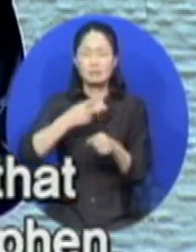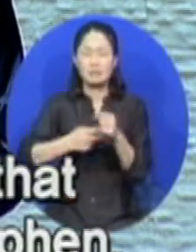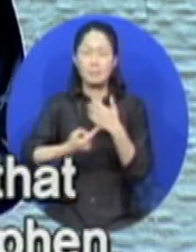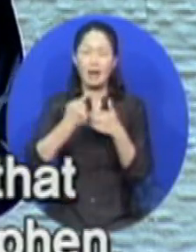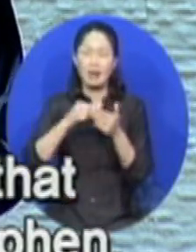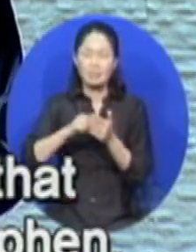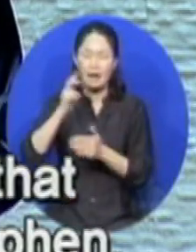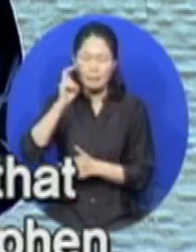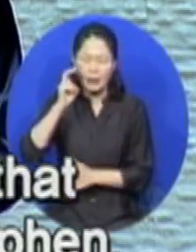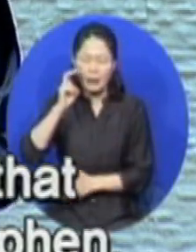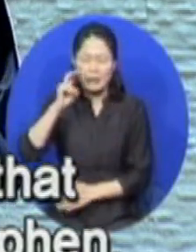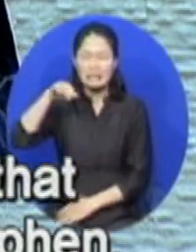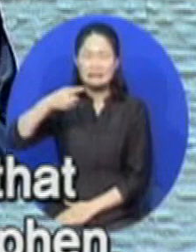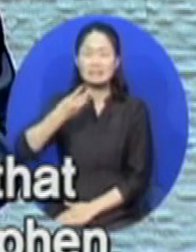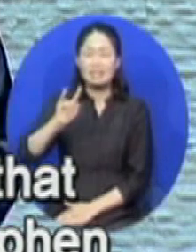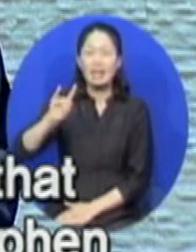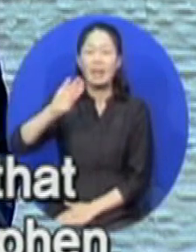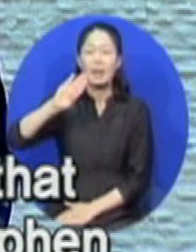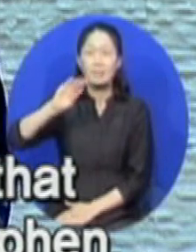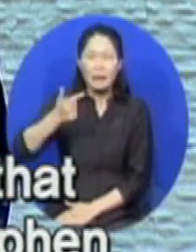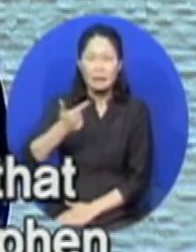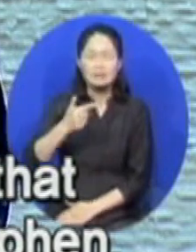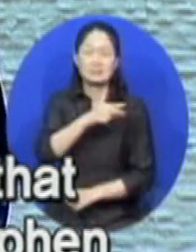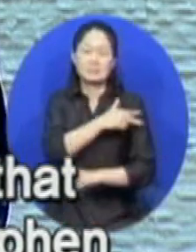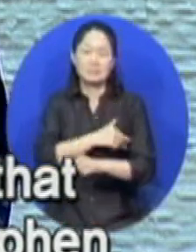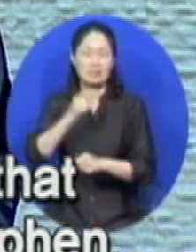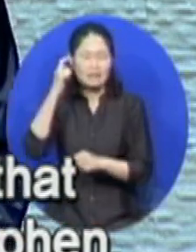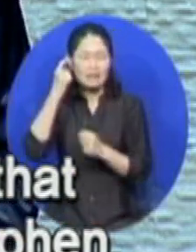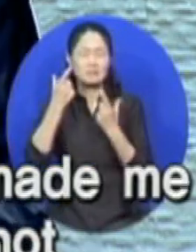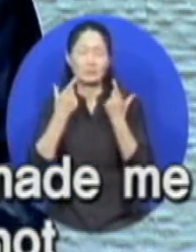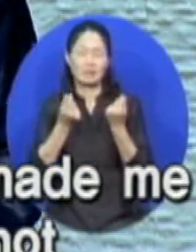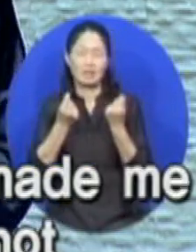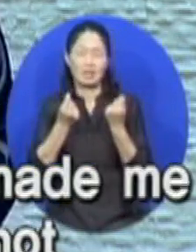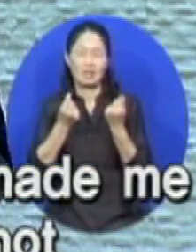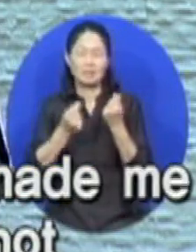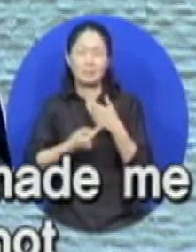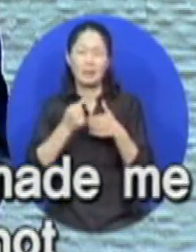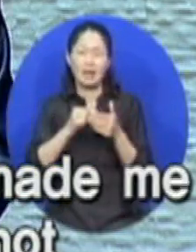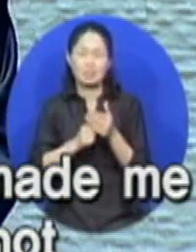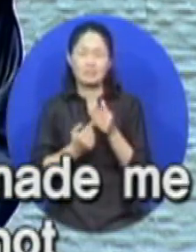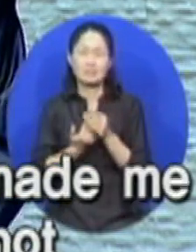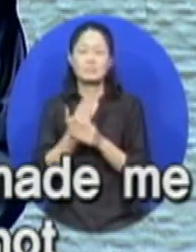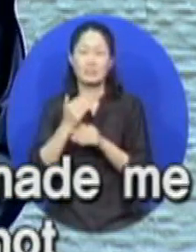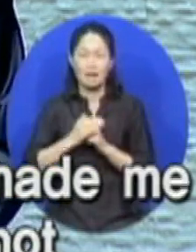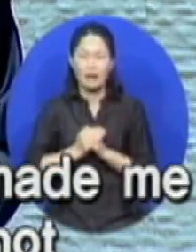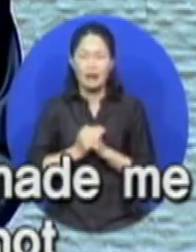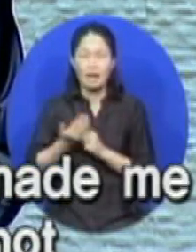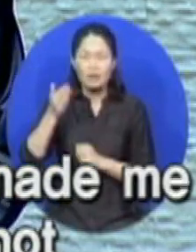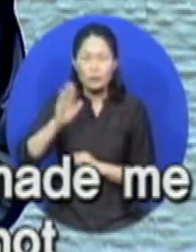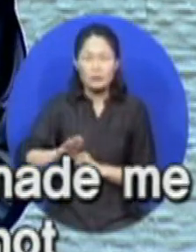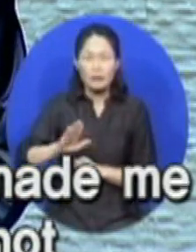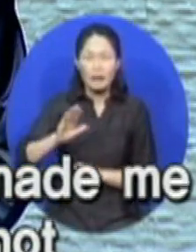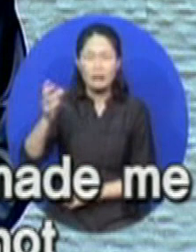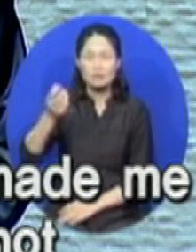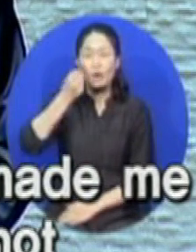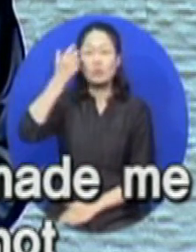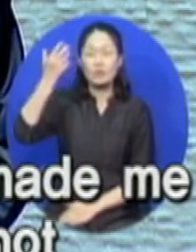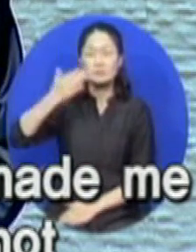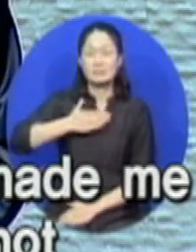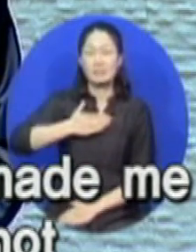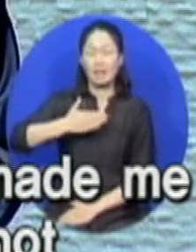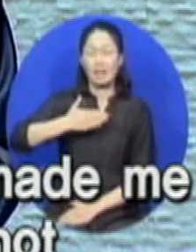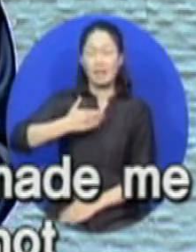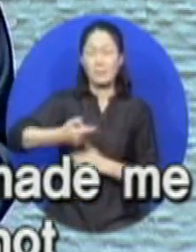생각했었 겠구나 이런 생각이 들더라구요 그런데 성령님께서 제 마음에